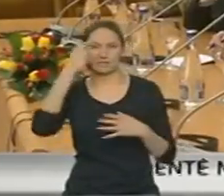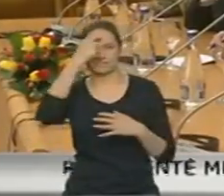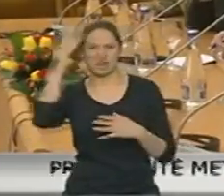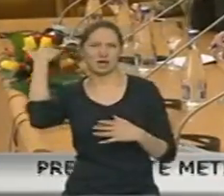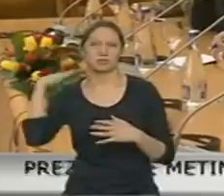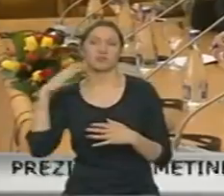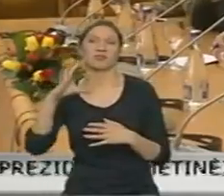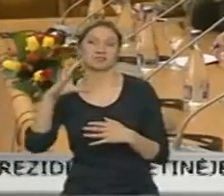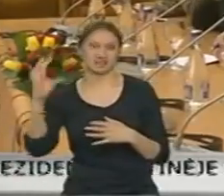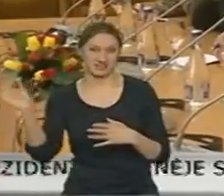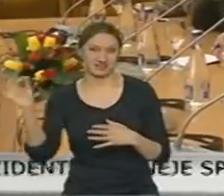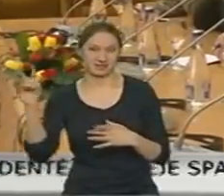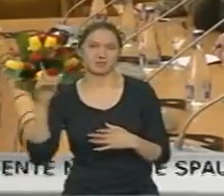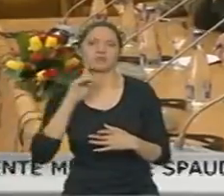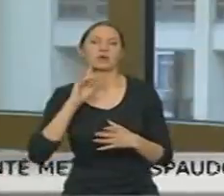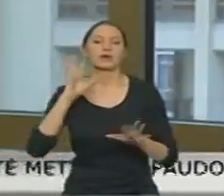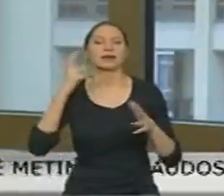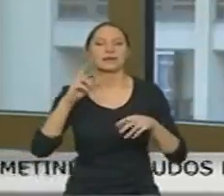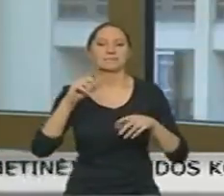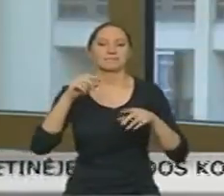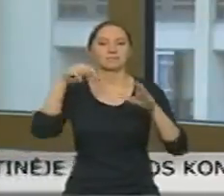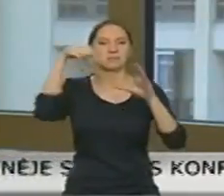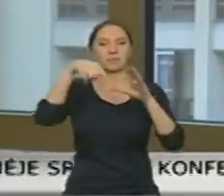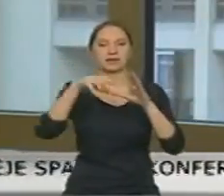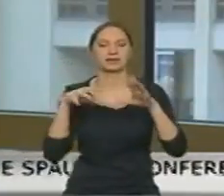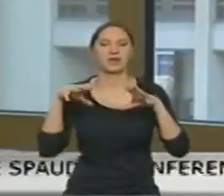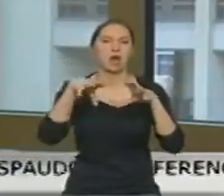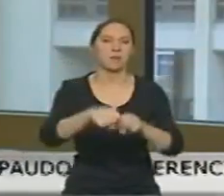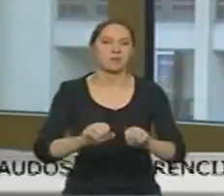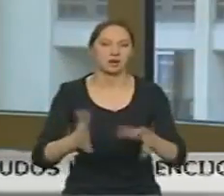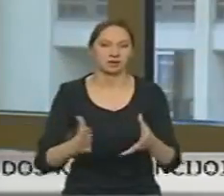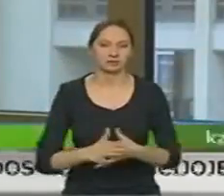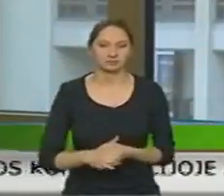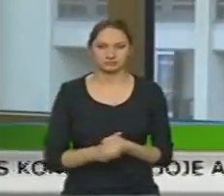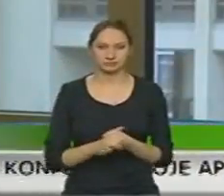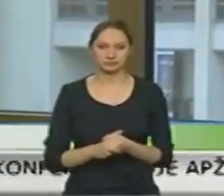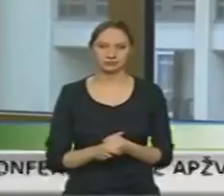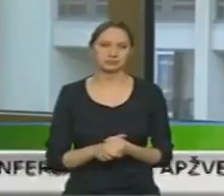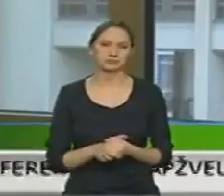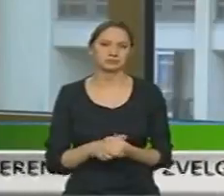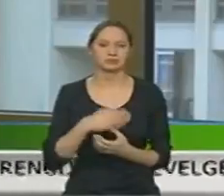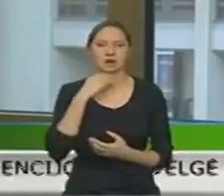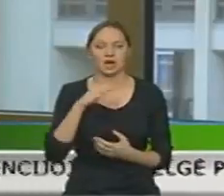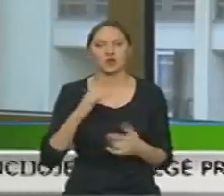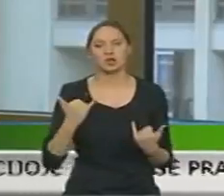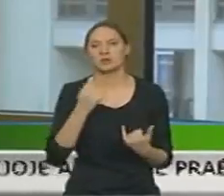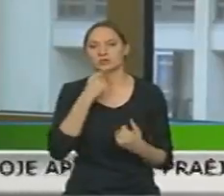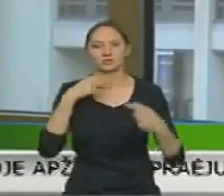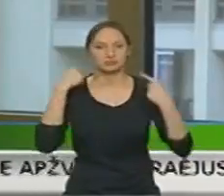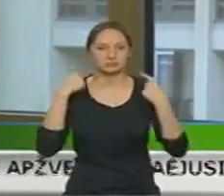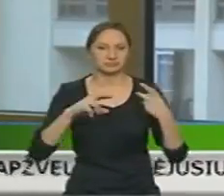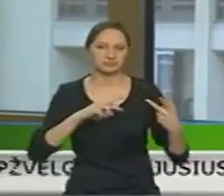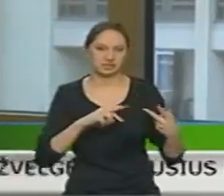kariai, planavo valdžios užgrobimą. Dabar būtų ir agresyviau dabar viskas, manau, ir